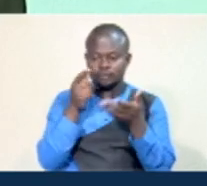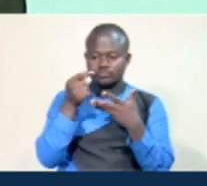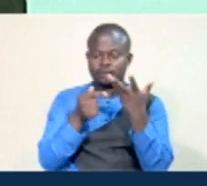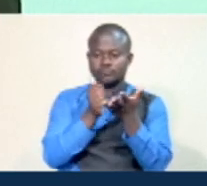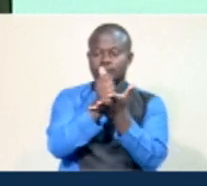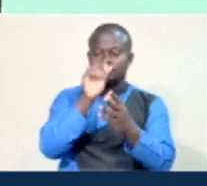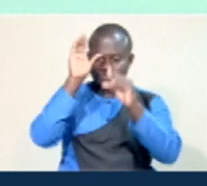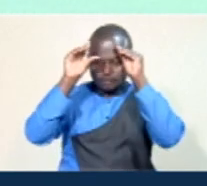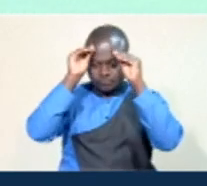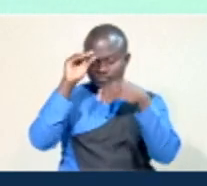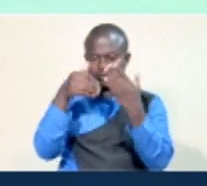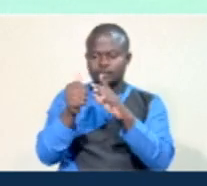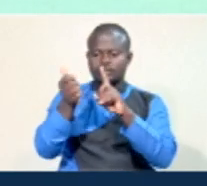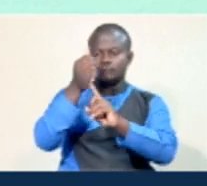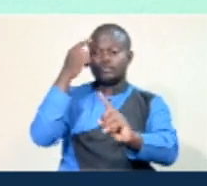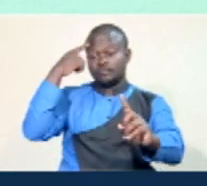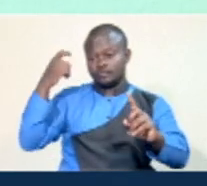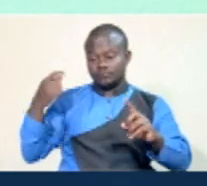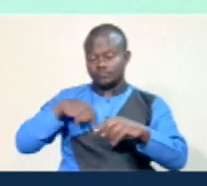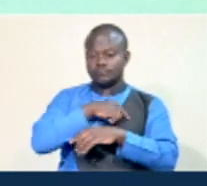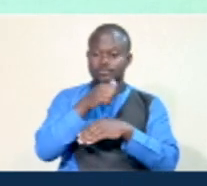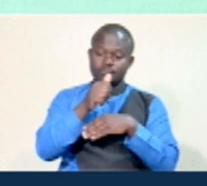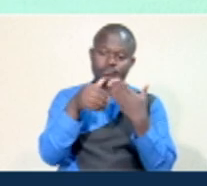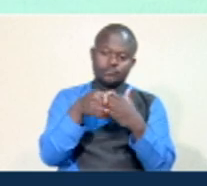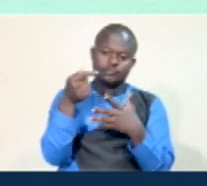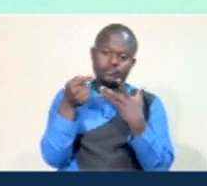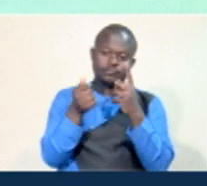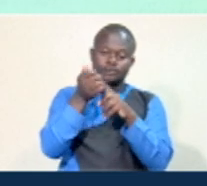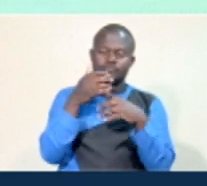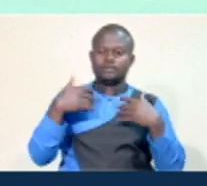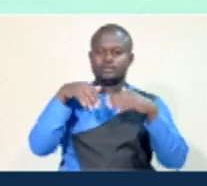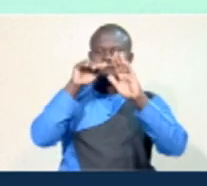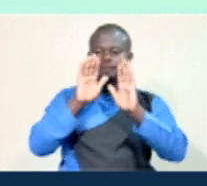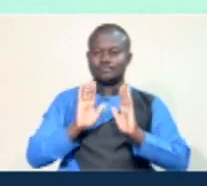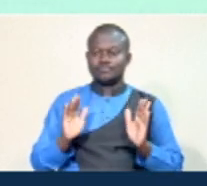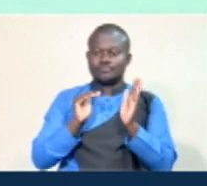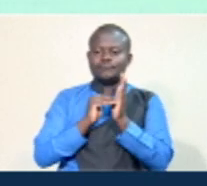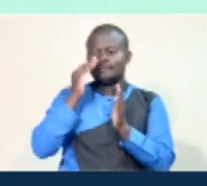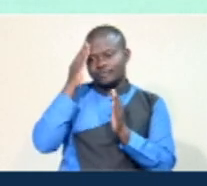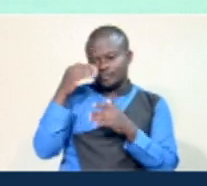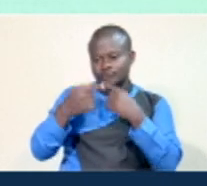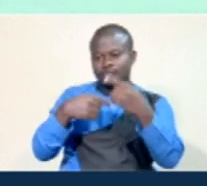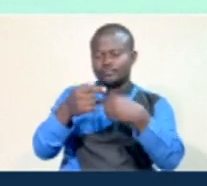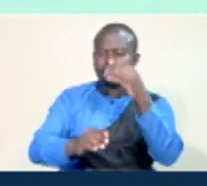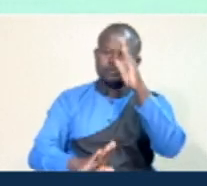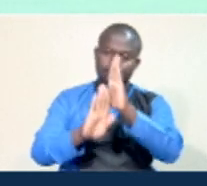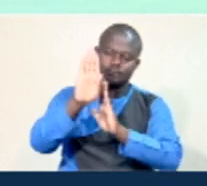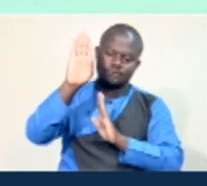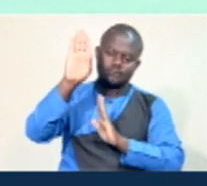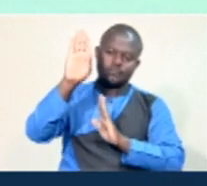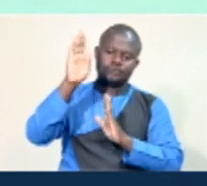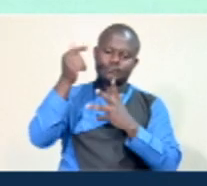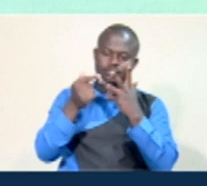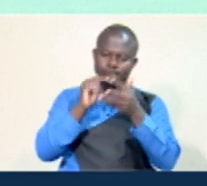kwiga no kugera ku nzozi zanyu. Ibyo mwagezeho birakomeye kandi nzi ko muzakomeza gutera imbere. Mu